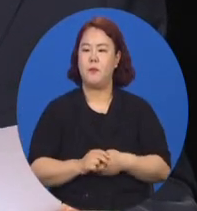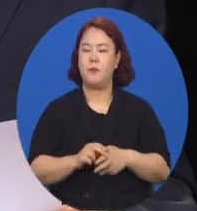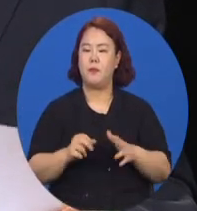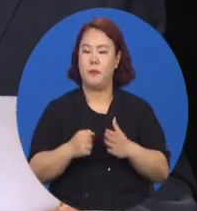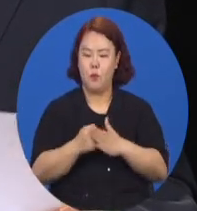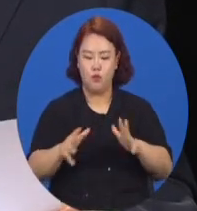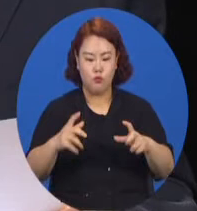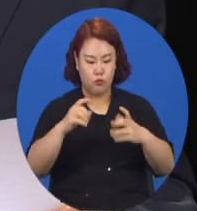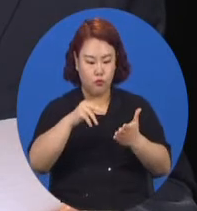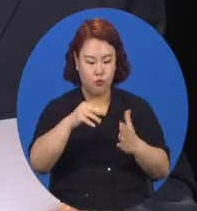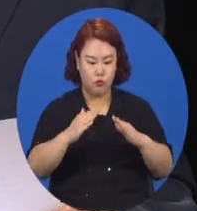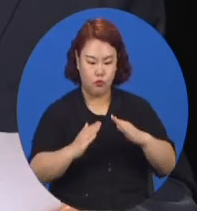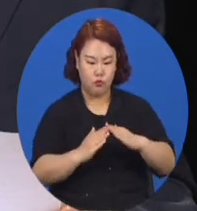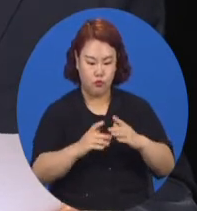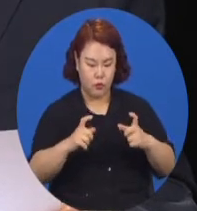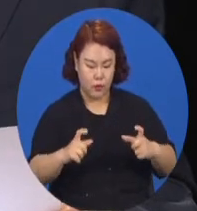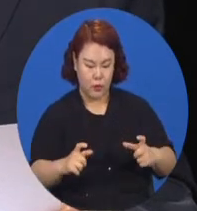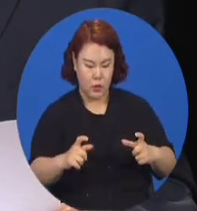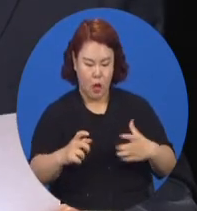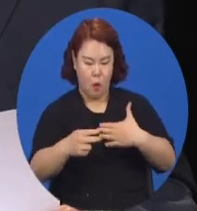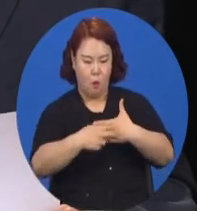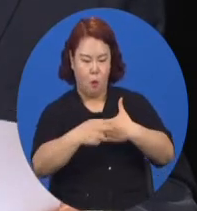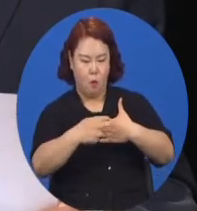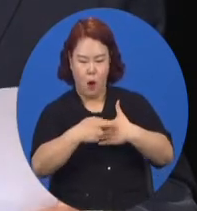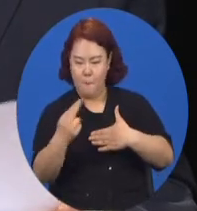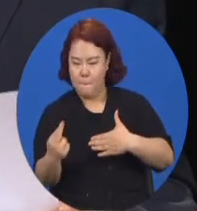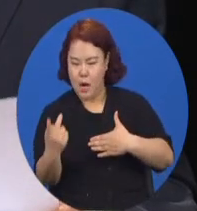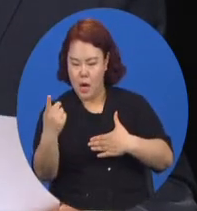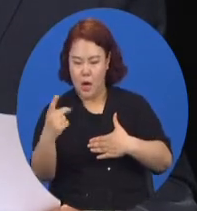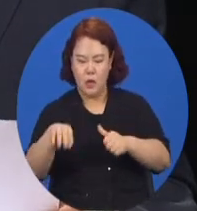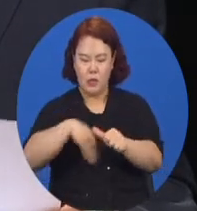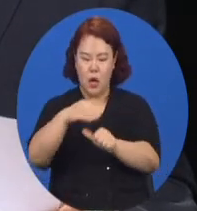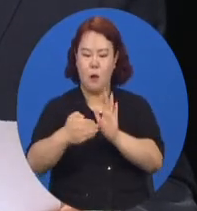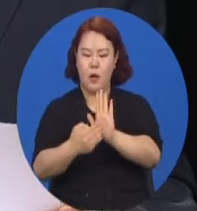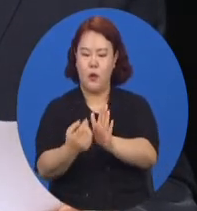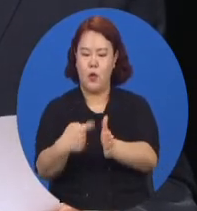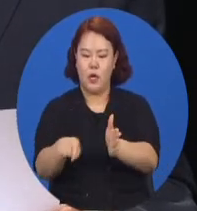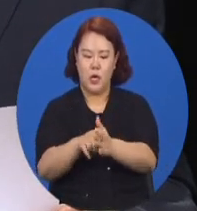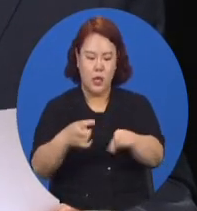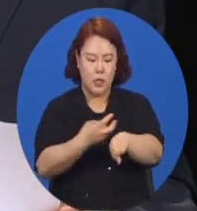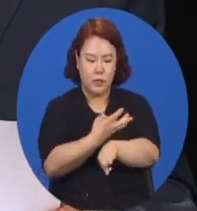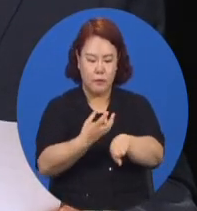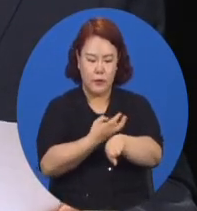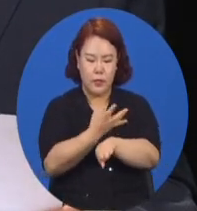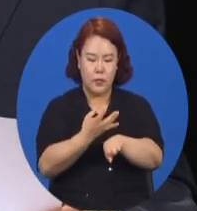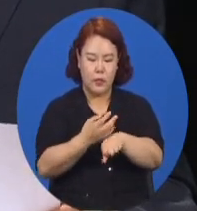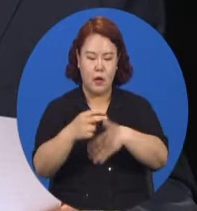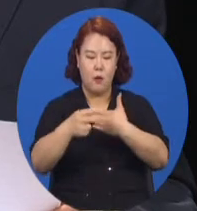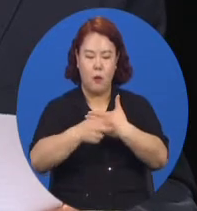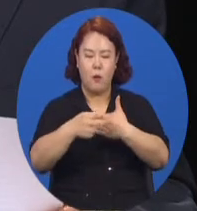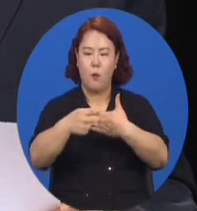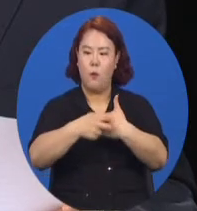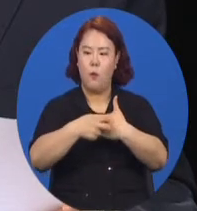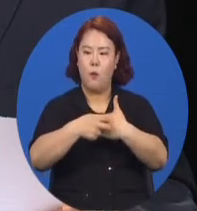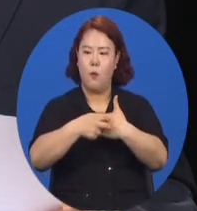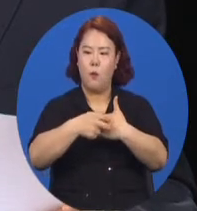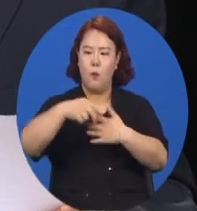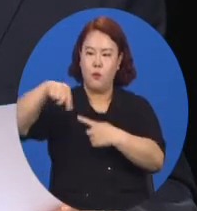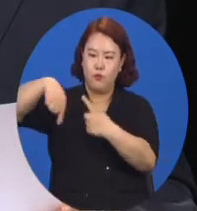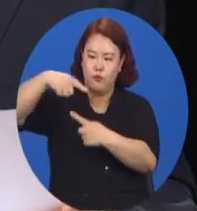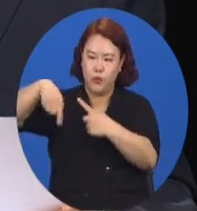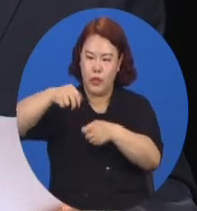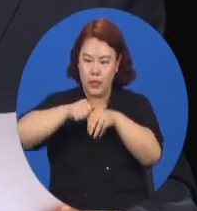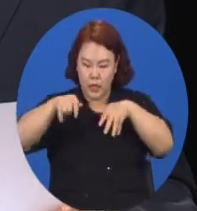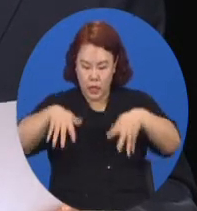우리 군에서는 의료 공백 상황을 막기 위해서 24시간 의료 운영